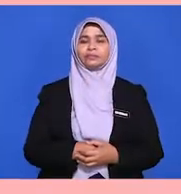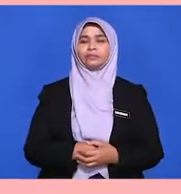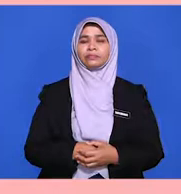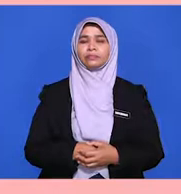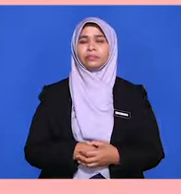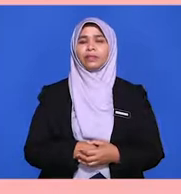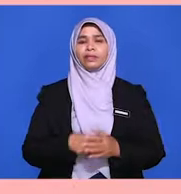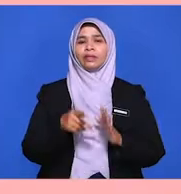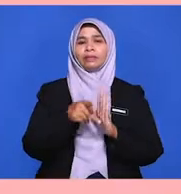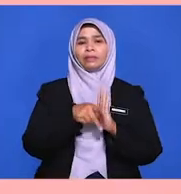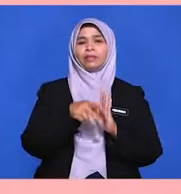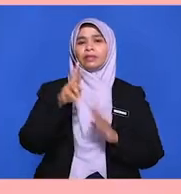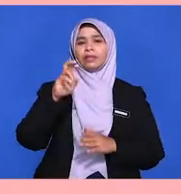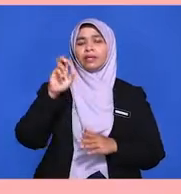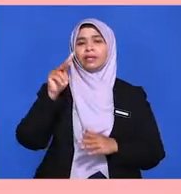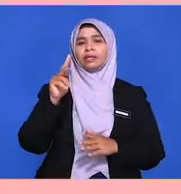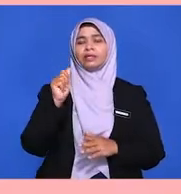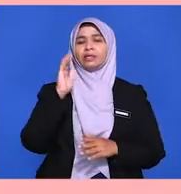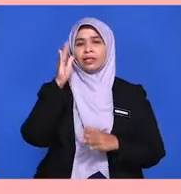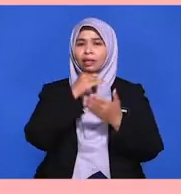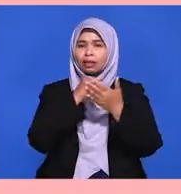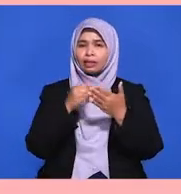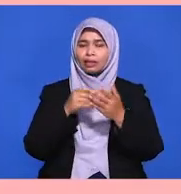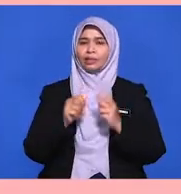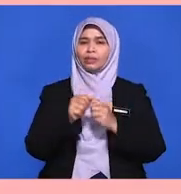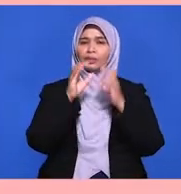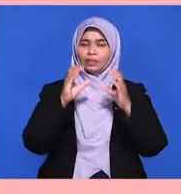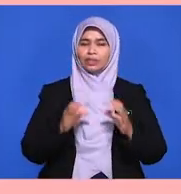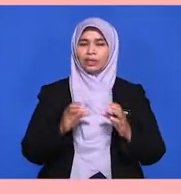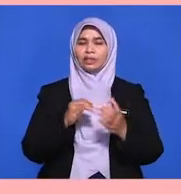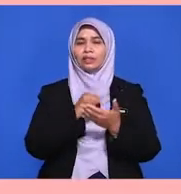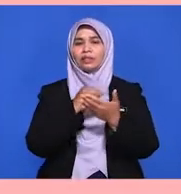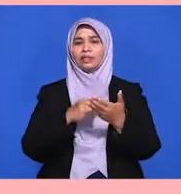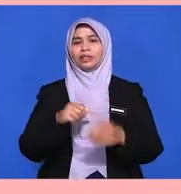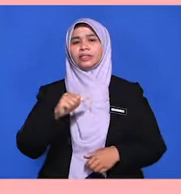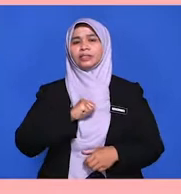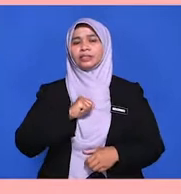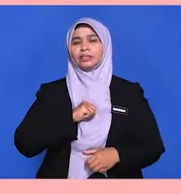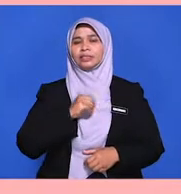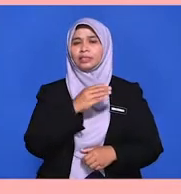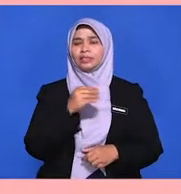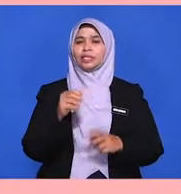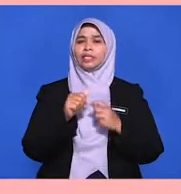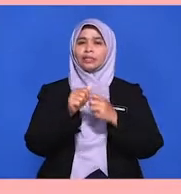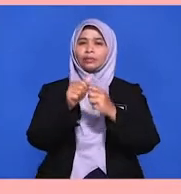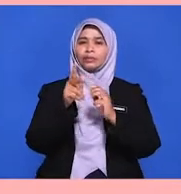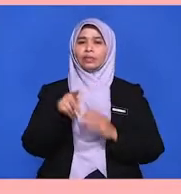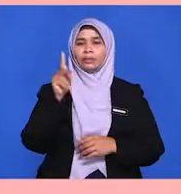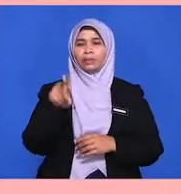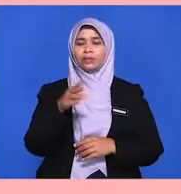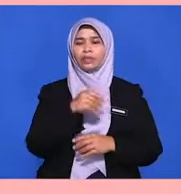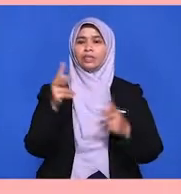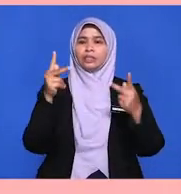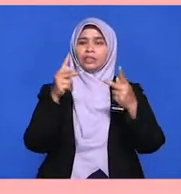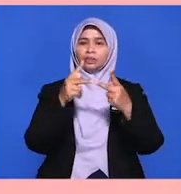Mereka akan melakar mengikut cara dan gaya lakaran tersendiri dan mengikut keperluan dan kesesuaian.